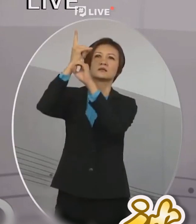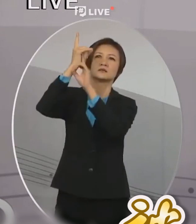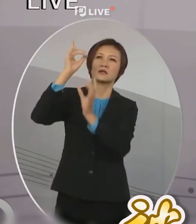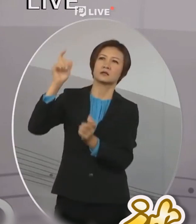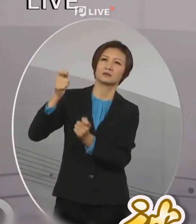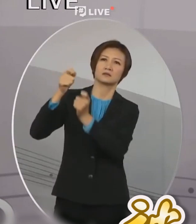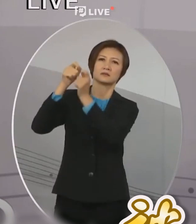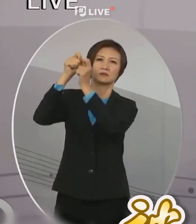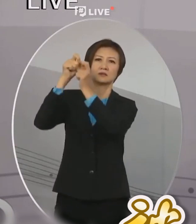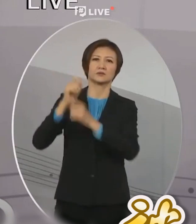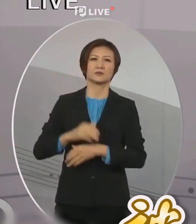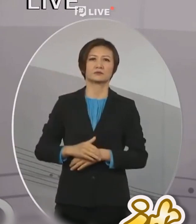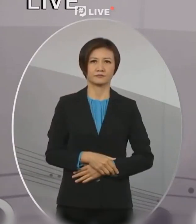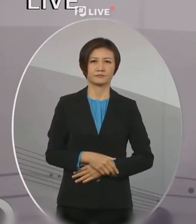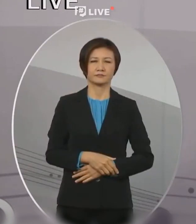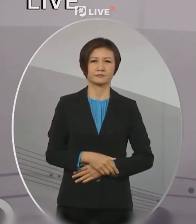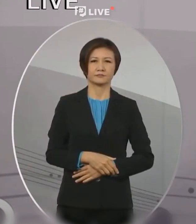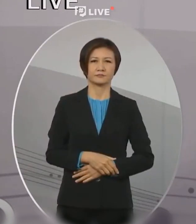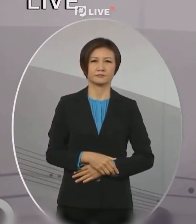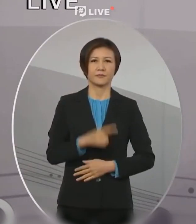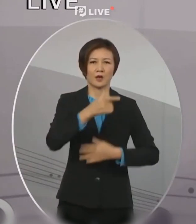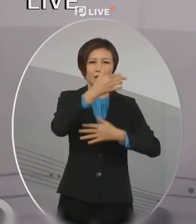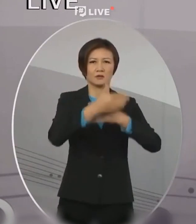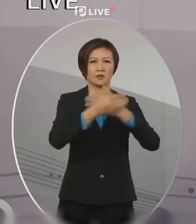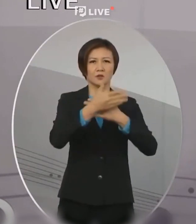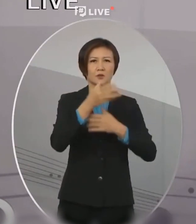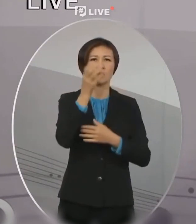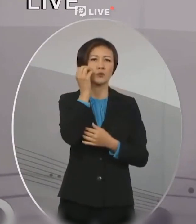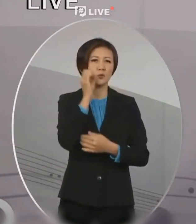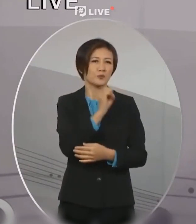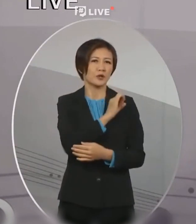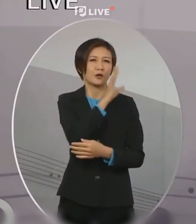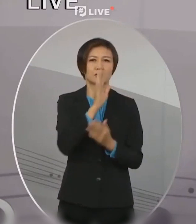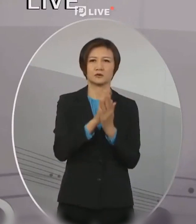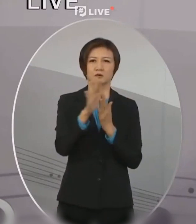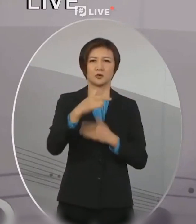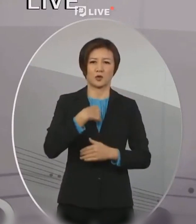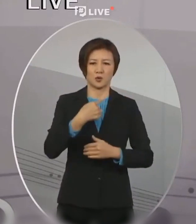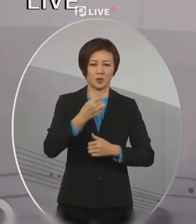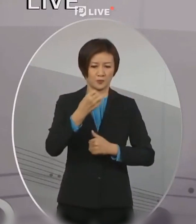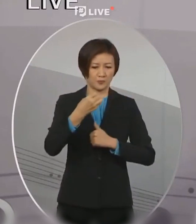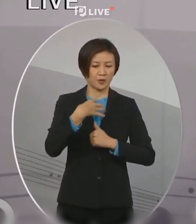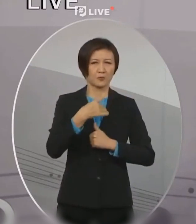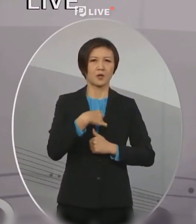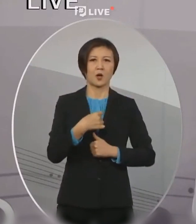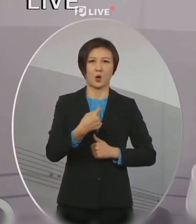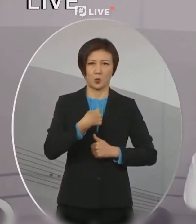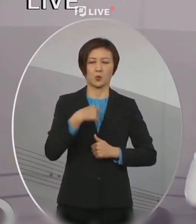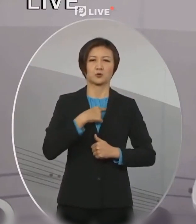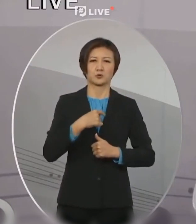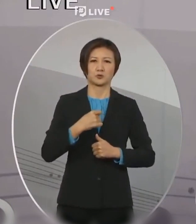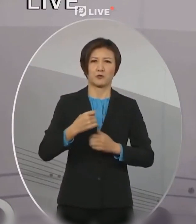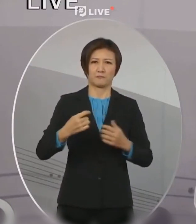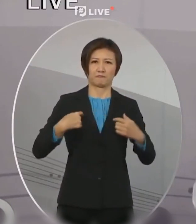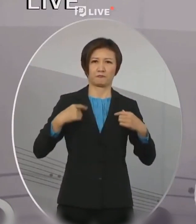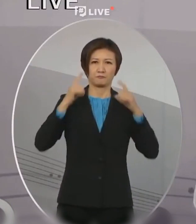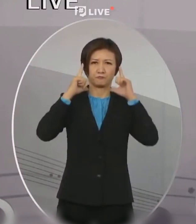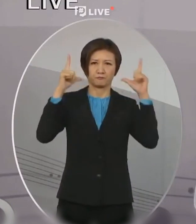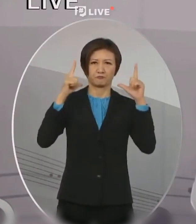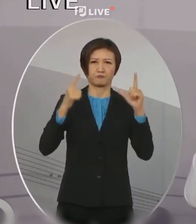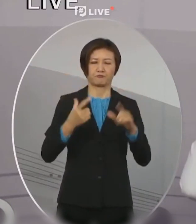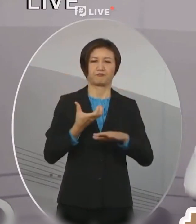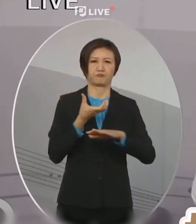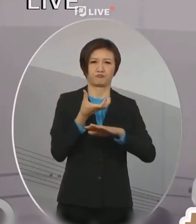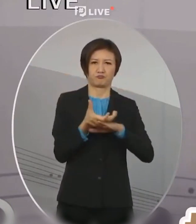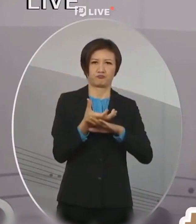被这所谓的高灵触摸。看完那一刻之后，我告诉我自己说，我就是这个捍卫战士，我必须要为台